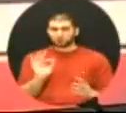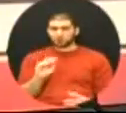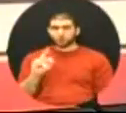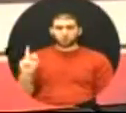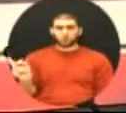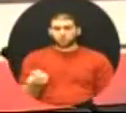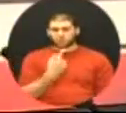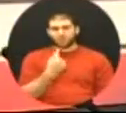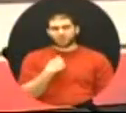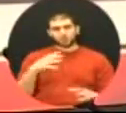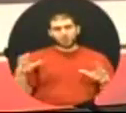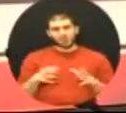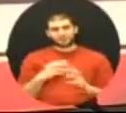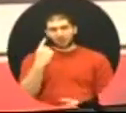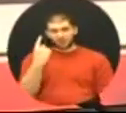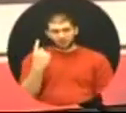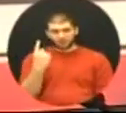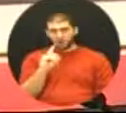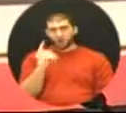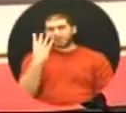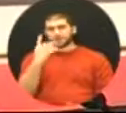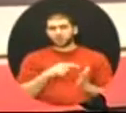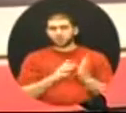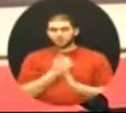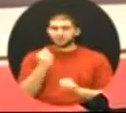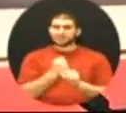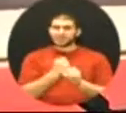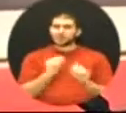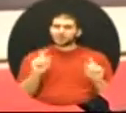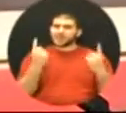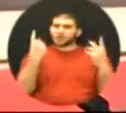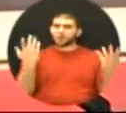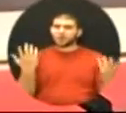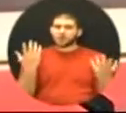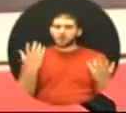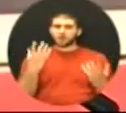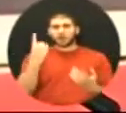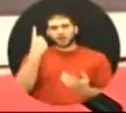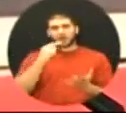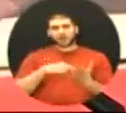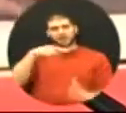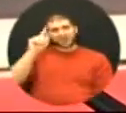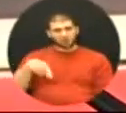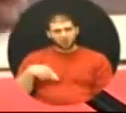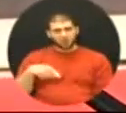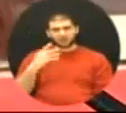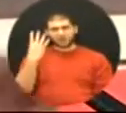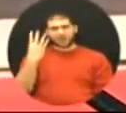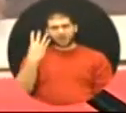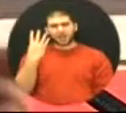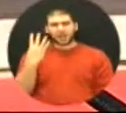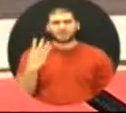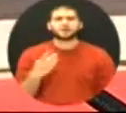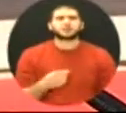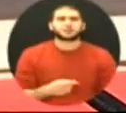כולנו, איך אמרתם, אנחנו עם אחד, לא ב-4 בנובמבר, תעשו את האירוע הזה ב-1 בינואר, וב-4